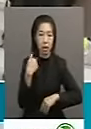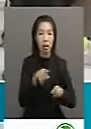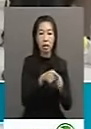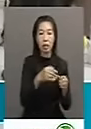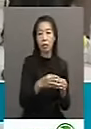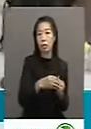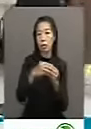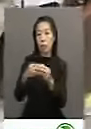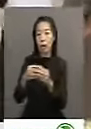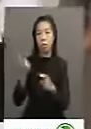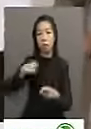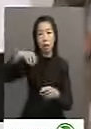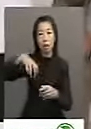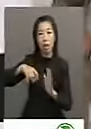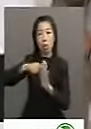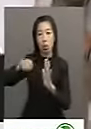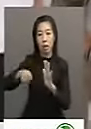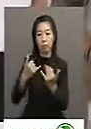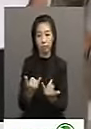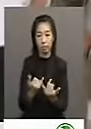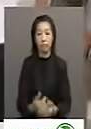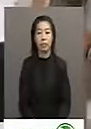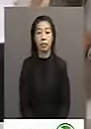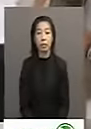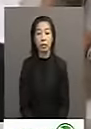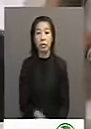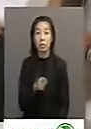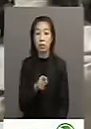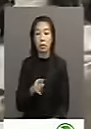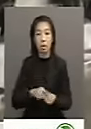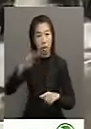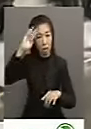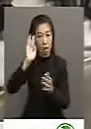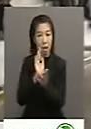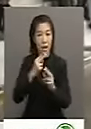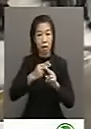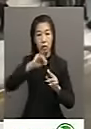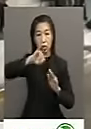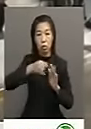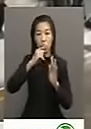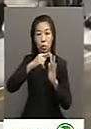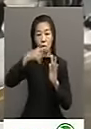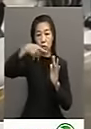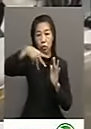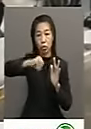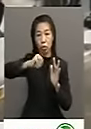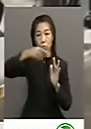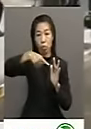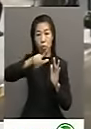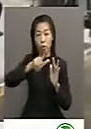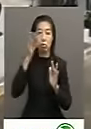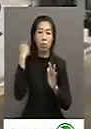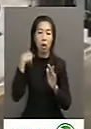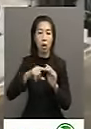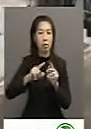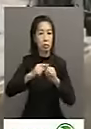ลจังหวัดนครราชสีมาในช่วงบ่ายวันนี้ค่ะความคืบหน้าคดีของพลตำรวจเอกจุมพลมั่นหมายนะคะอดีตรองเลขาธิการสำนัก